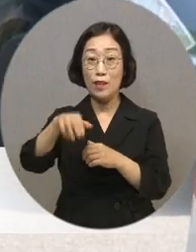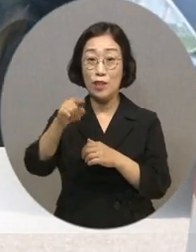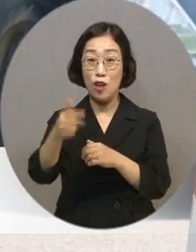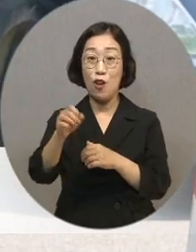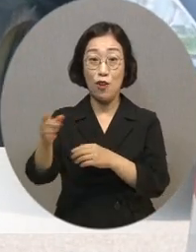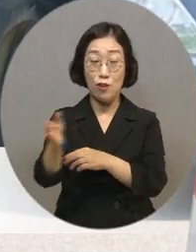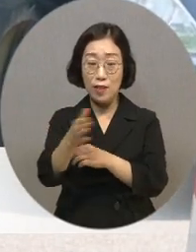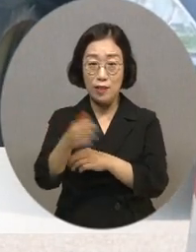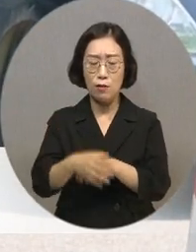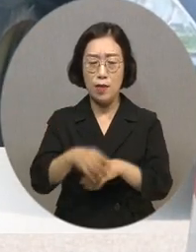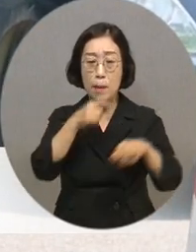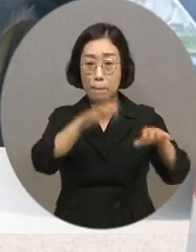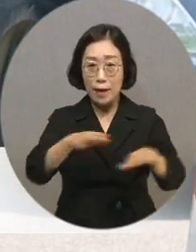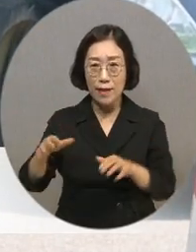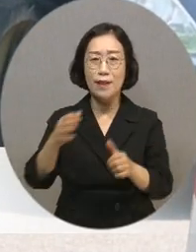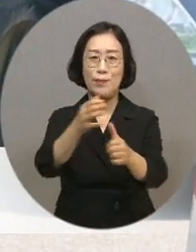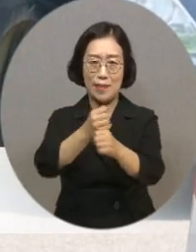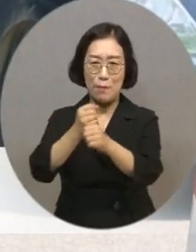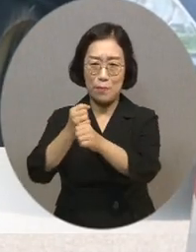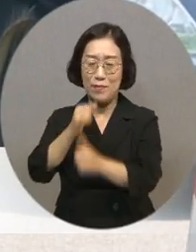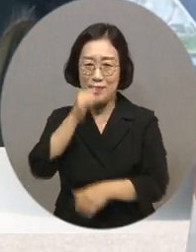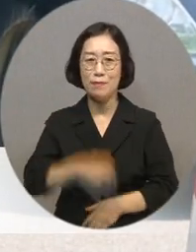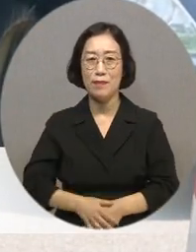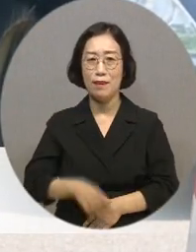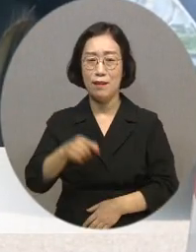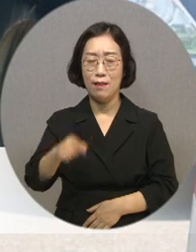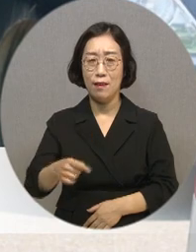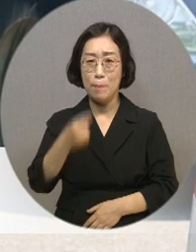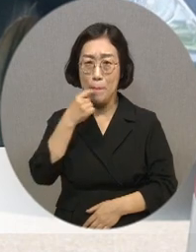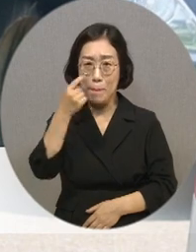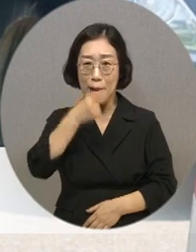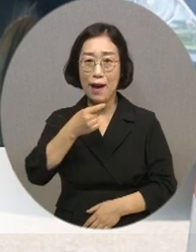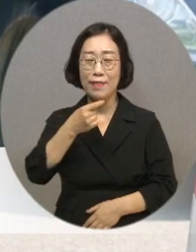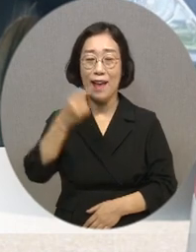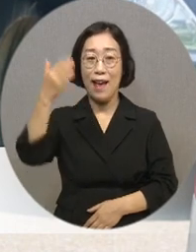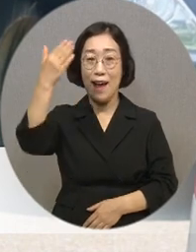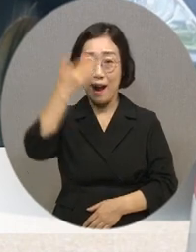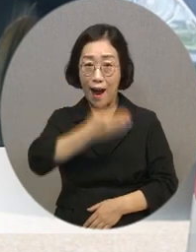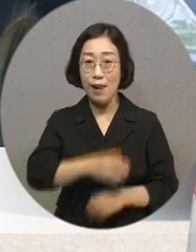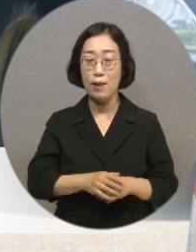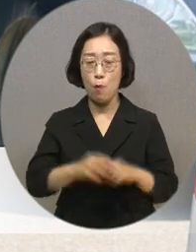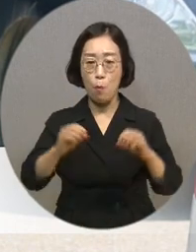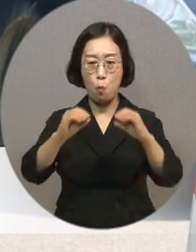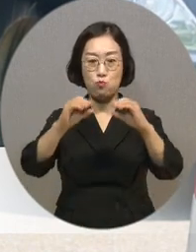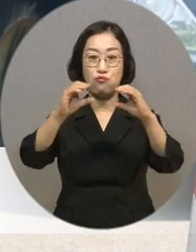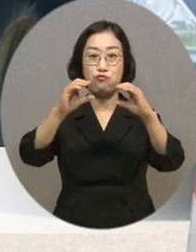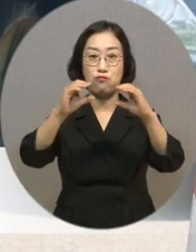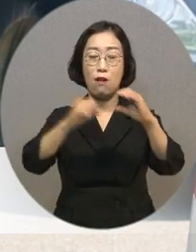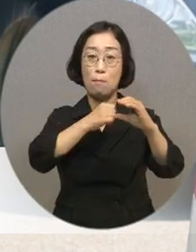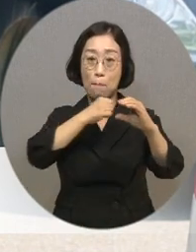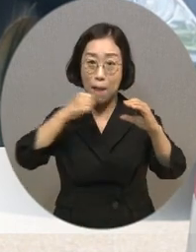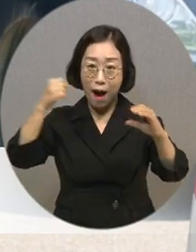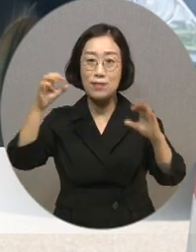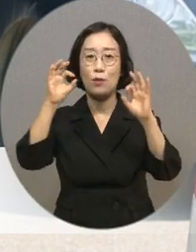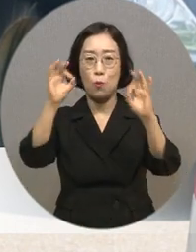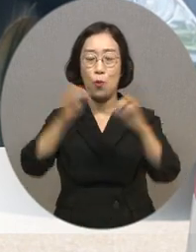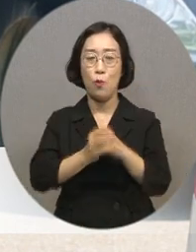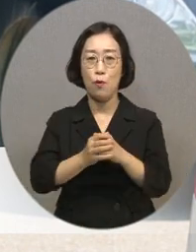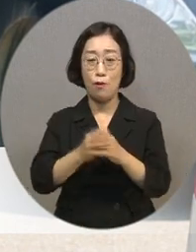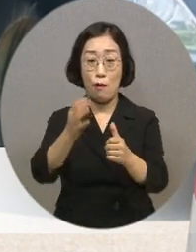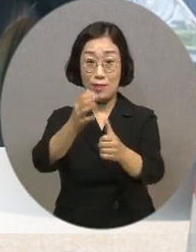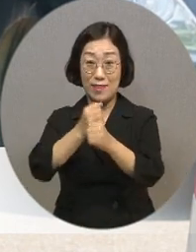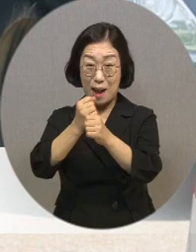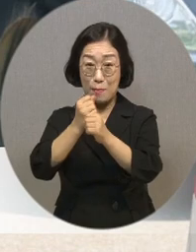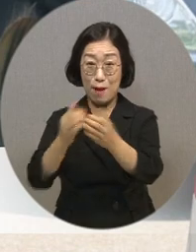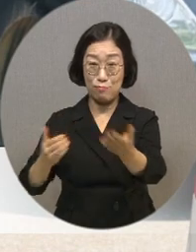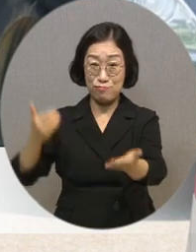망덕포구에서 잡고 있습니다. 이 전어가 담백하고 또 생김새도 아주 통통하게 맛있게 생겼고 이 전어를